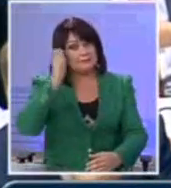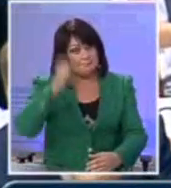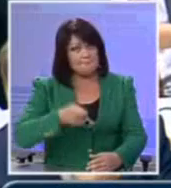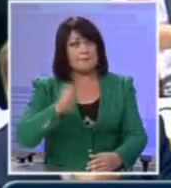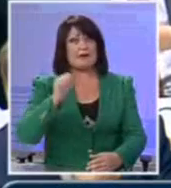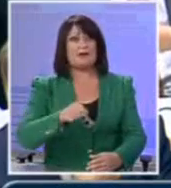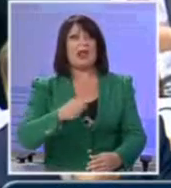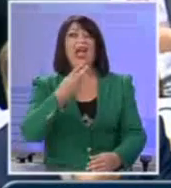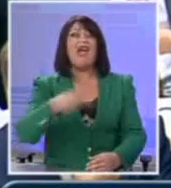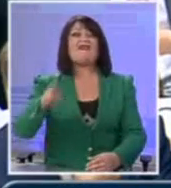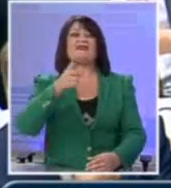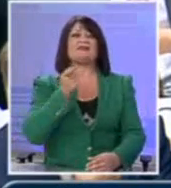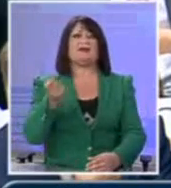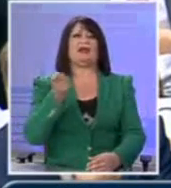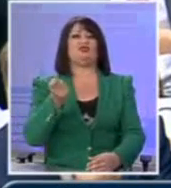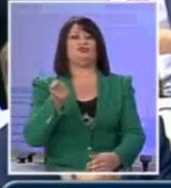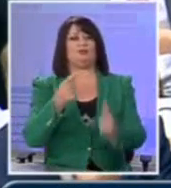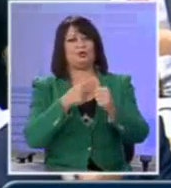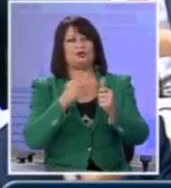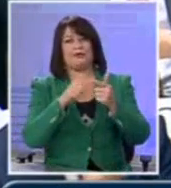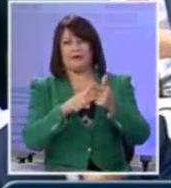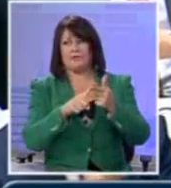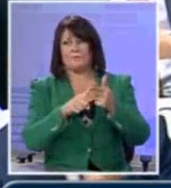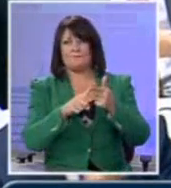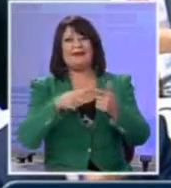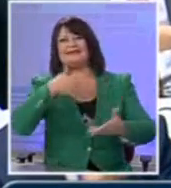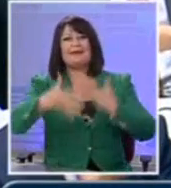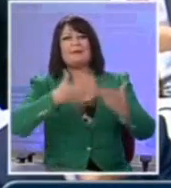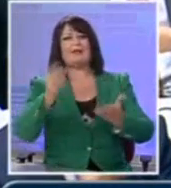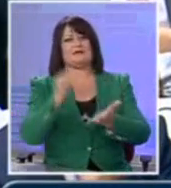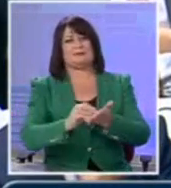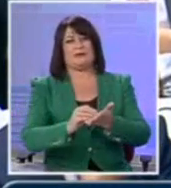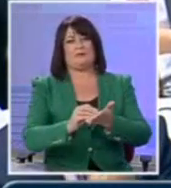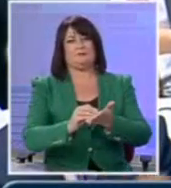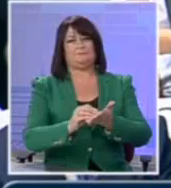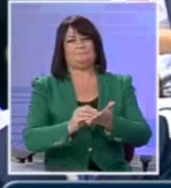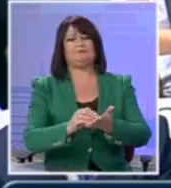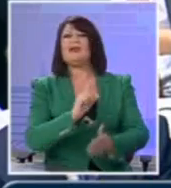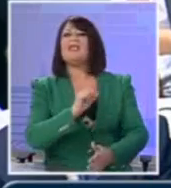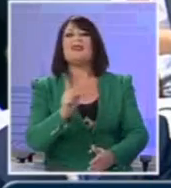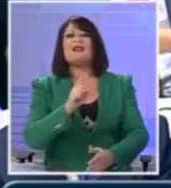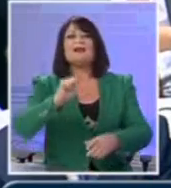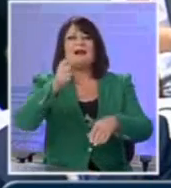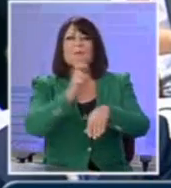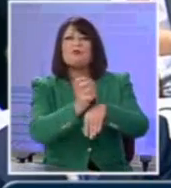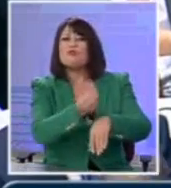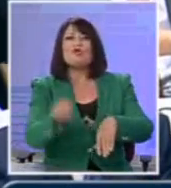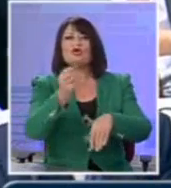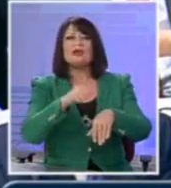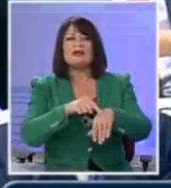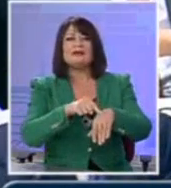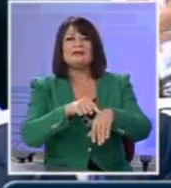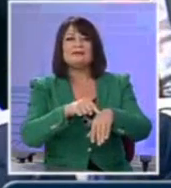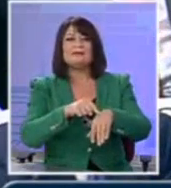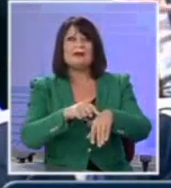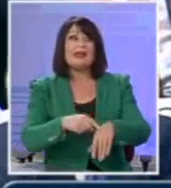αύξηση αυτή του χρέους. Ένα. Δύο. Τα έχετε μπερδέψει πάλι. Δεν είναι με τα πρωτογενή πλεονάσματα, είναι με το αν